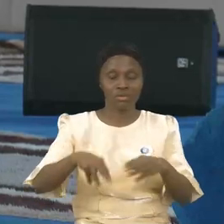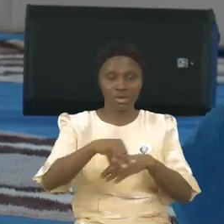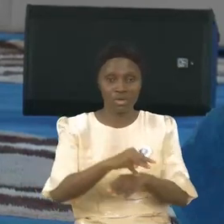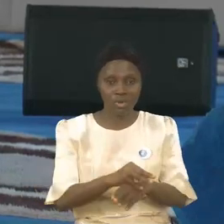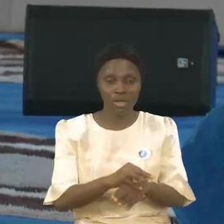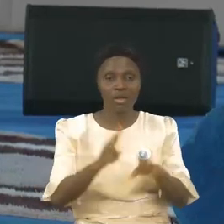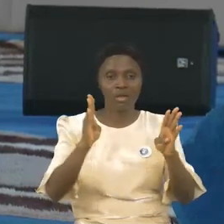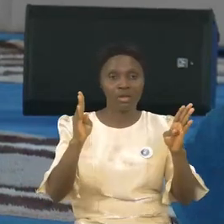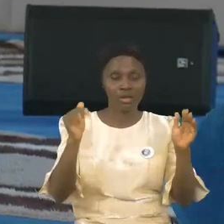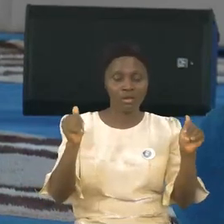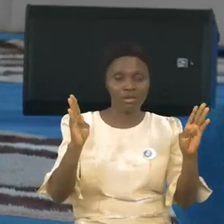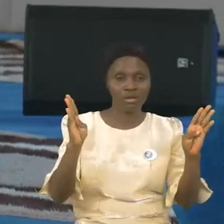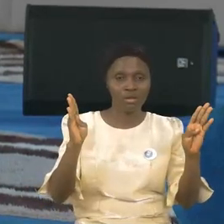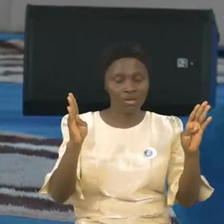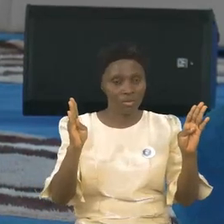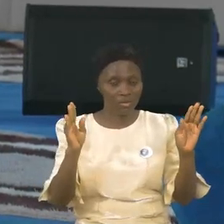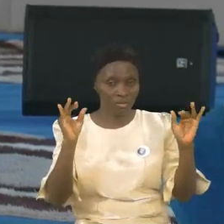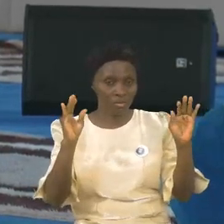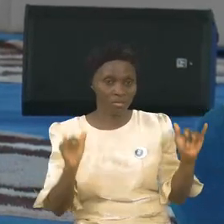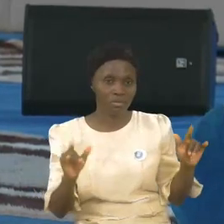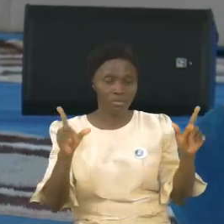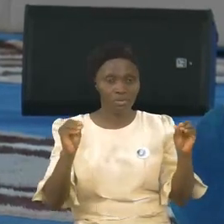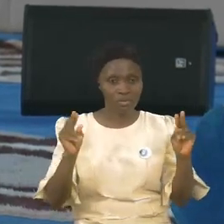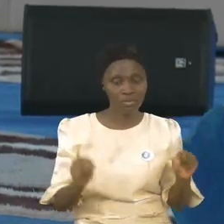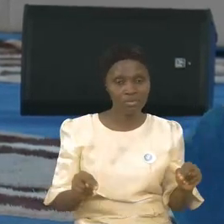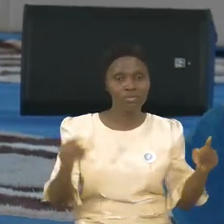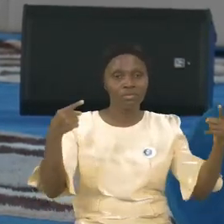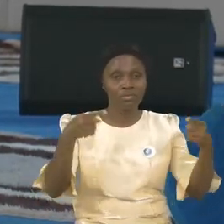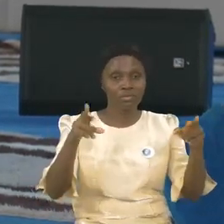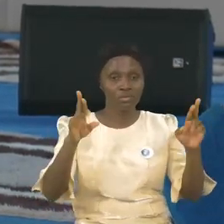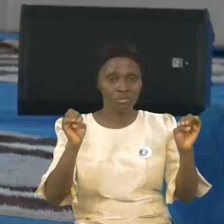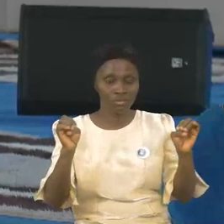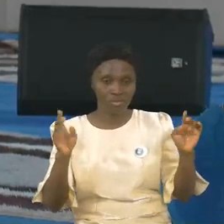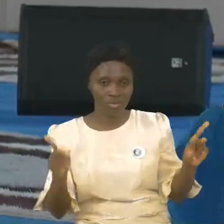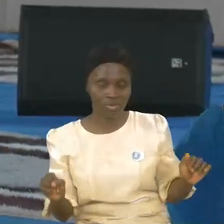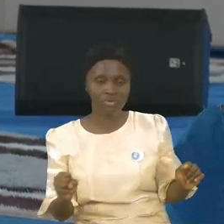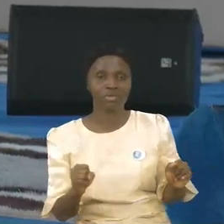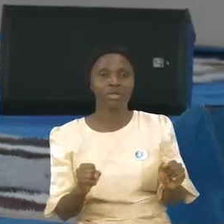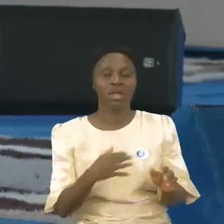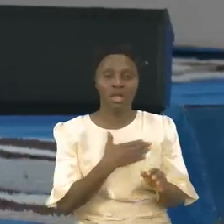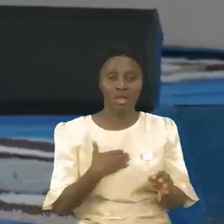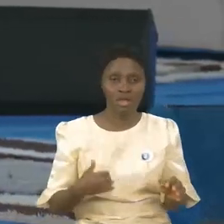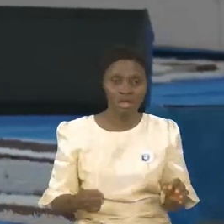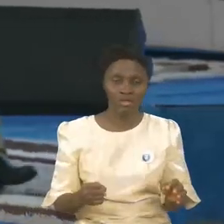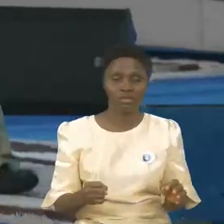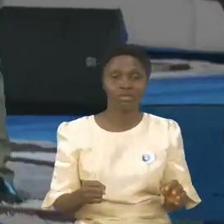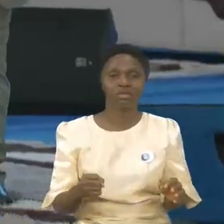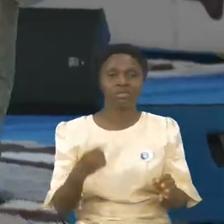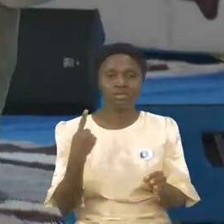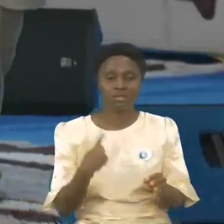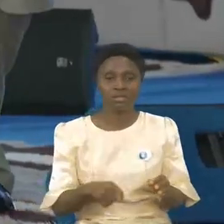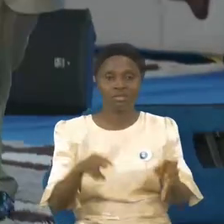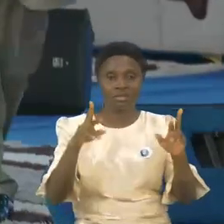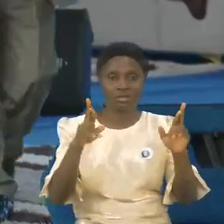faire il y a Babylone il est amido Perse il a la Grèce et l'arôme